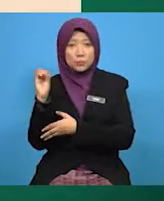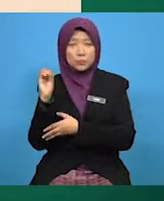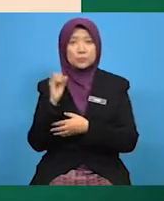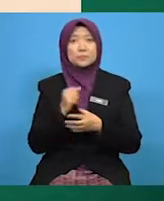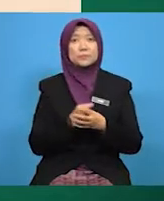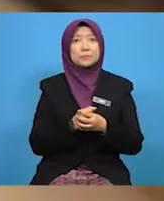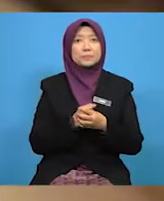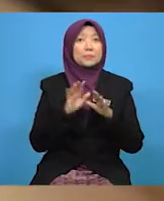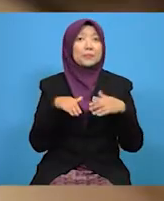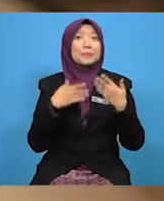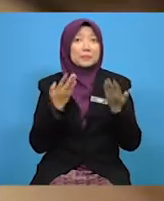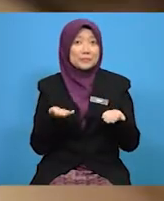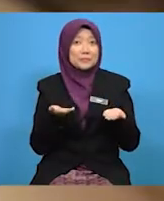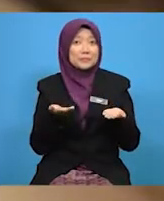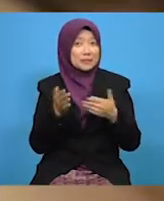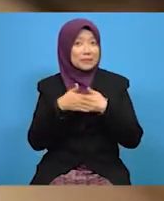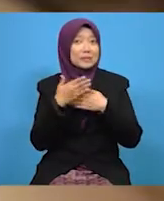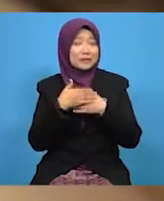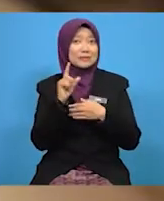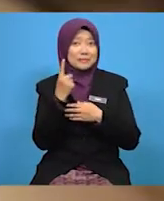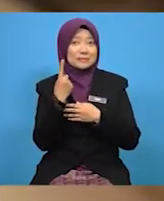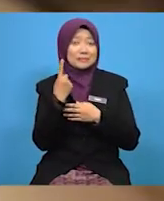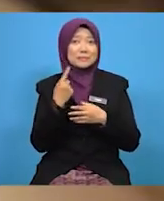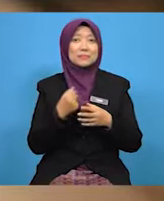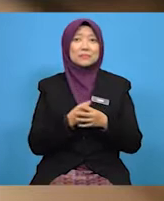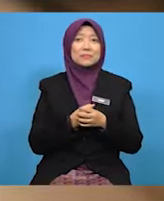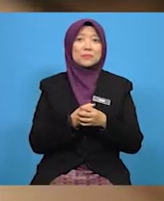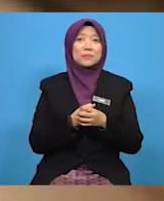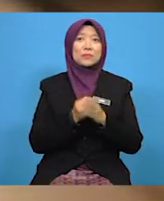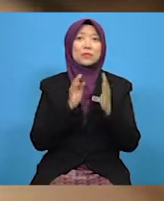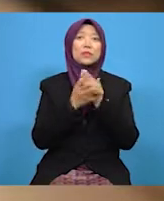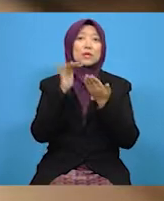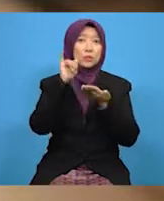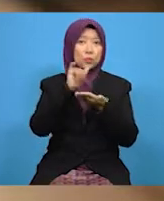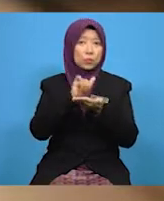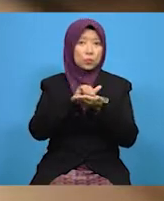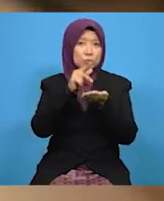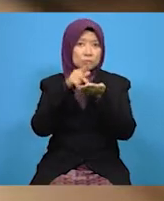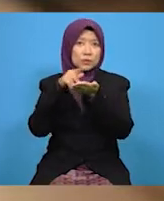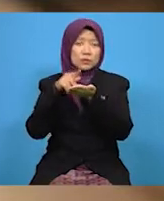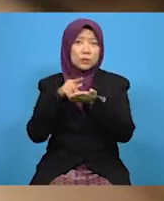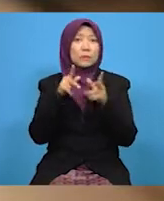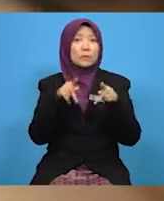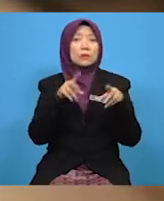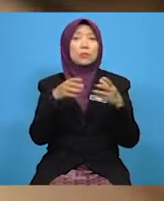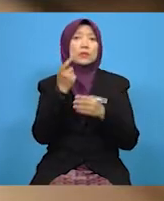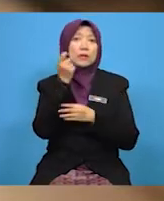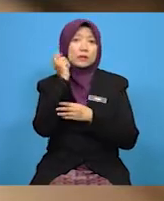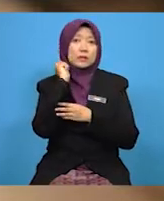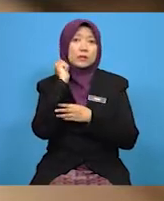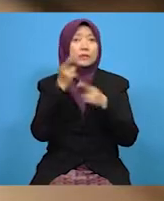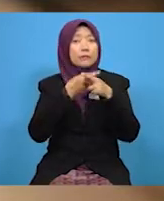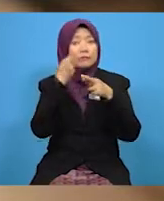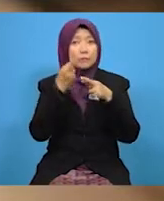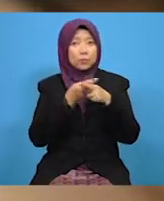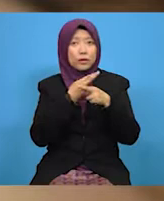58.14%. Bagaimana? Mudah sahaja, bukan? Oleh itu, berdasarkan peniraan yang telah kamu lakukan, satu